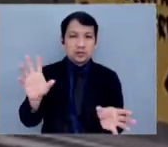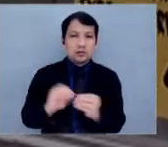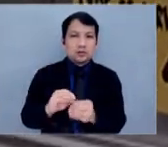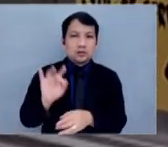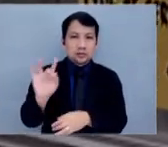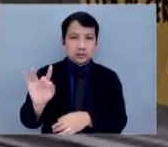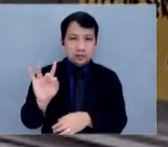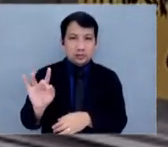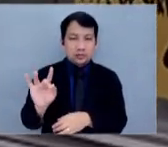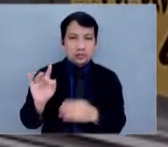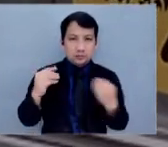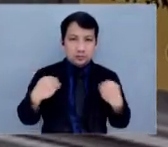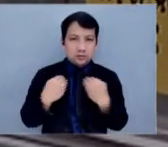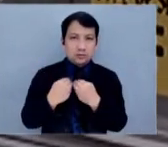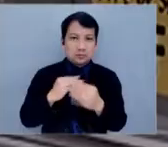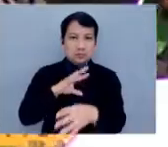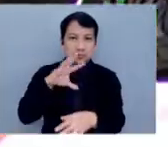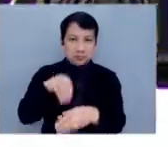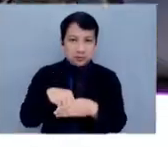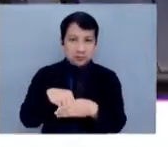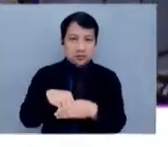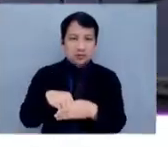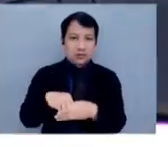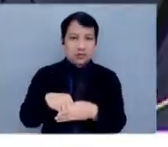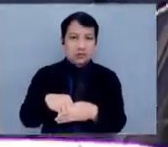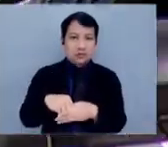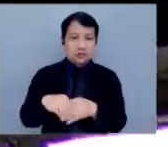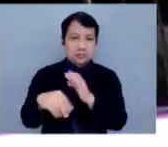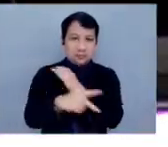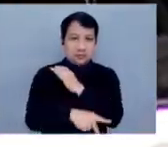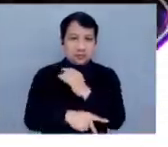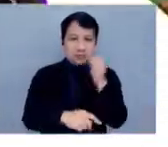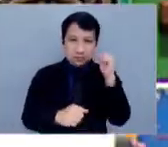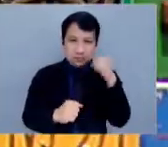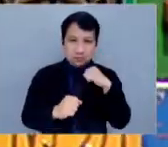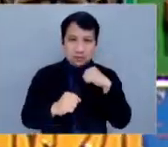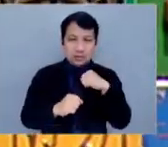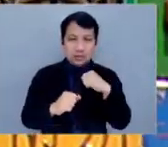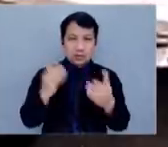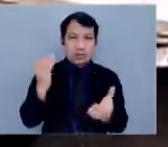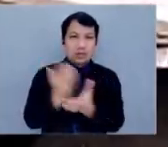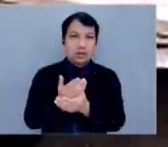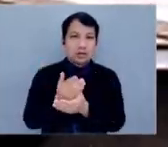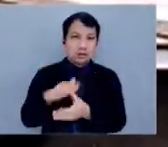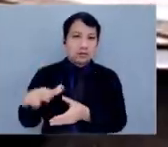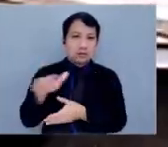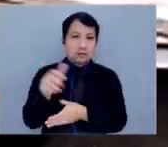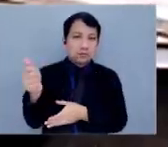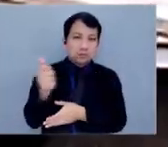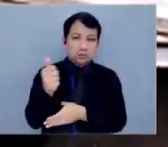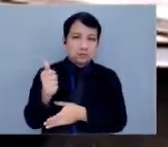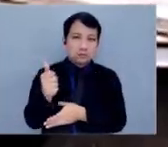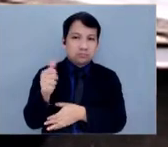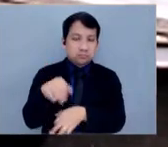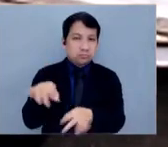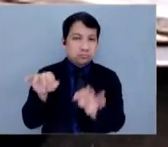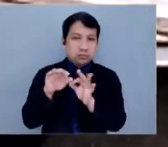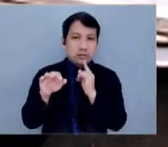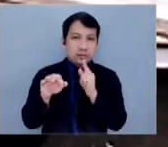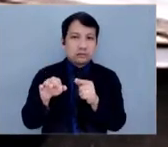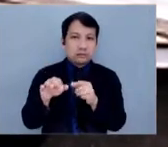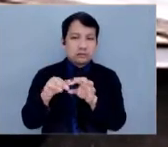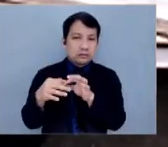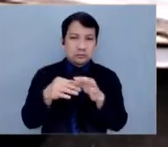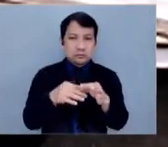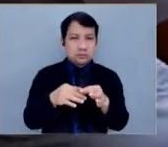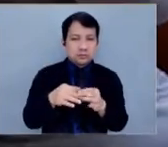miyembro ang sasali mula sa mga probinsya. Kumbinsido silang mapaparalisa nila ang transportasyon. Kaya naman, di maiwasan ng mga commuter